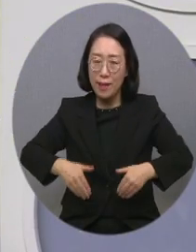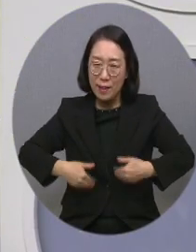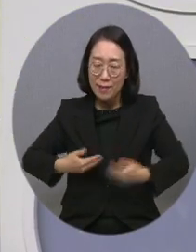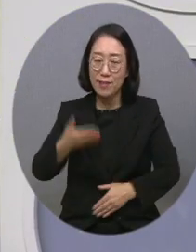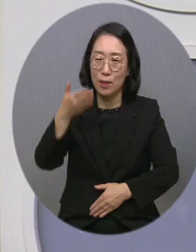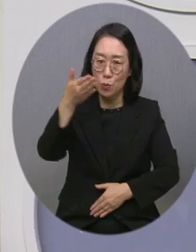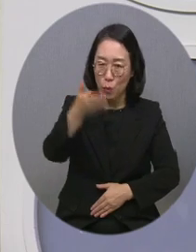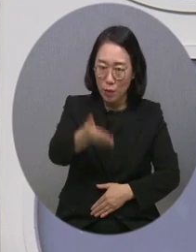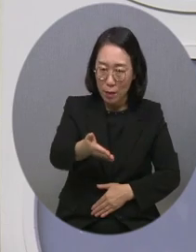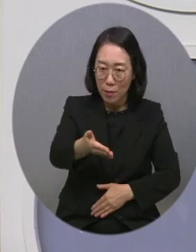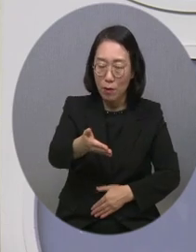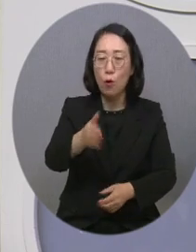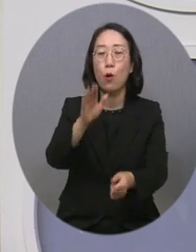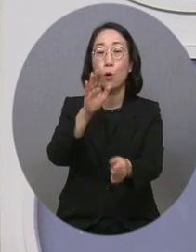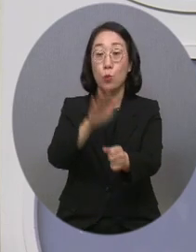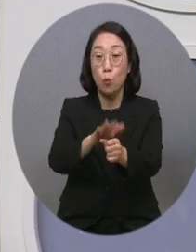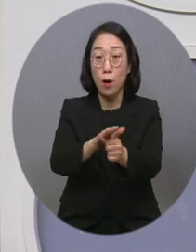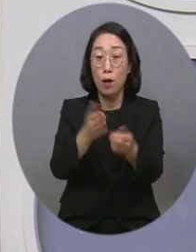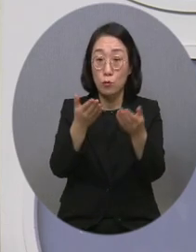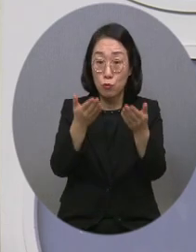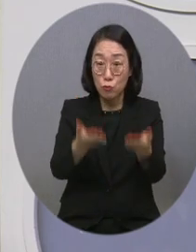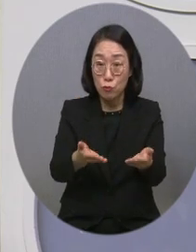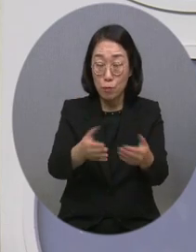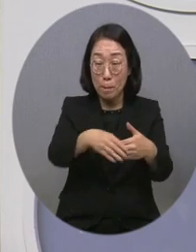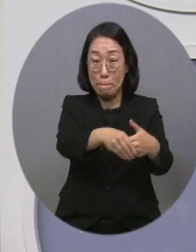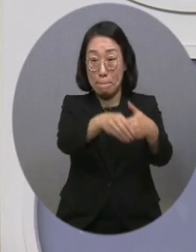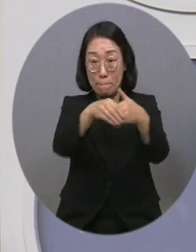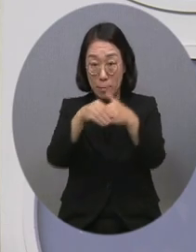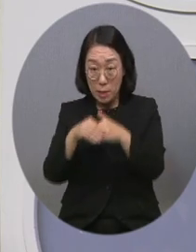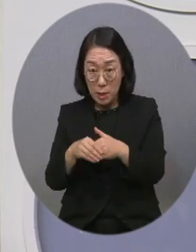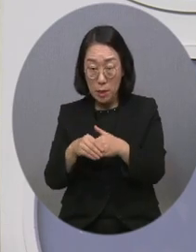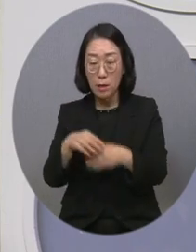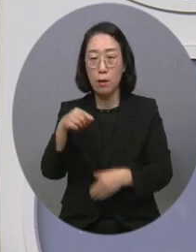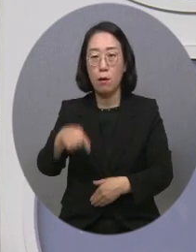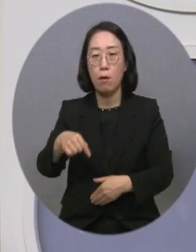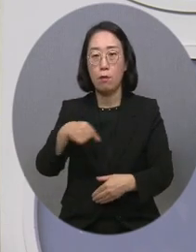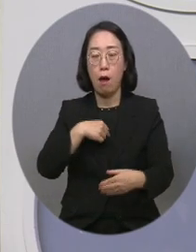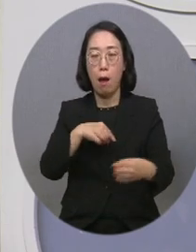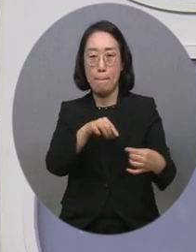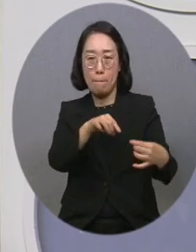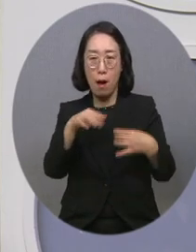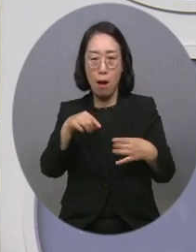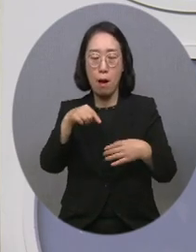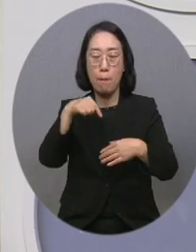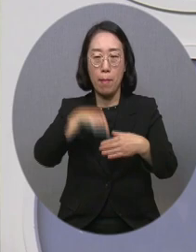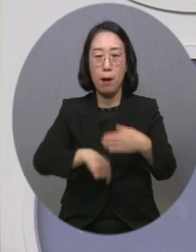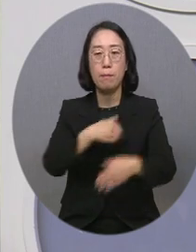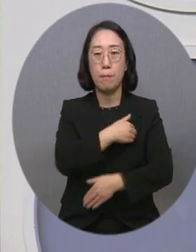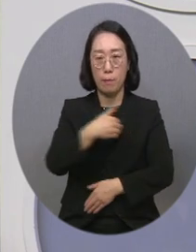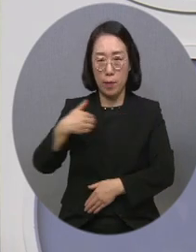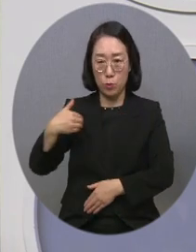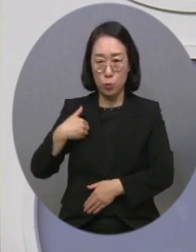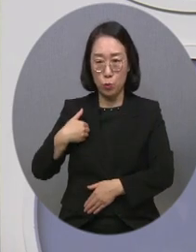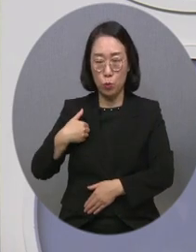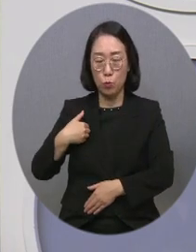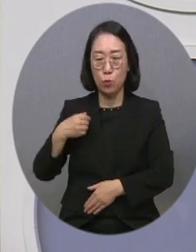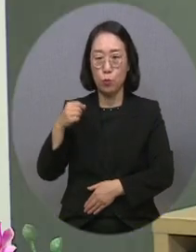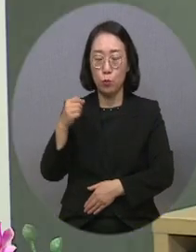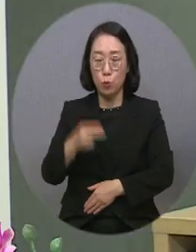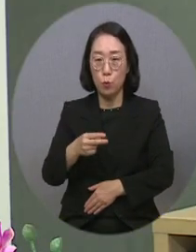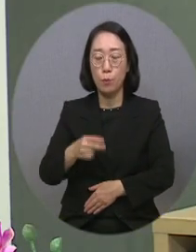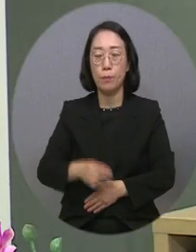때 그때의 어떤 자기가 얻어지는 어떤 그 만족감, 거기에서 얻어지는 어떤